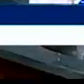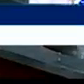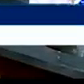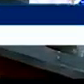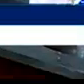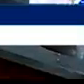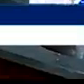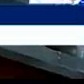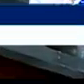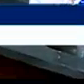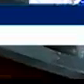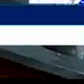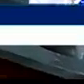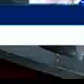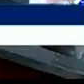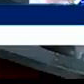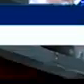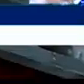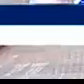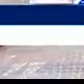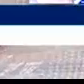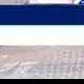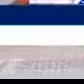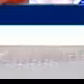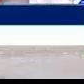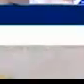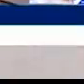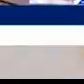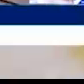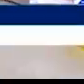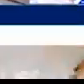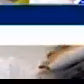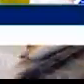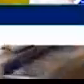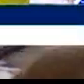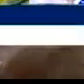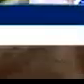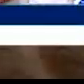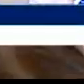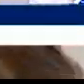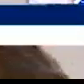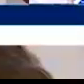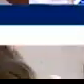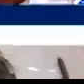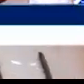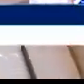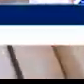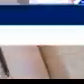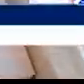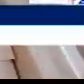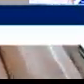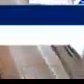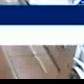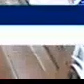copiii au tușit. Da, împreună cu soția. Pentru că sunt mulți și grijile sunt multe, iar în prag de an școlar se